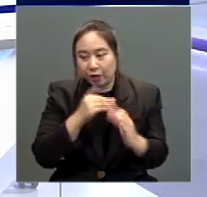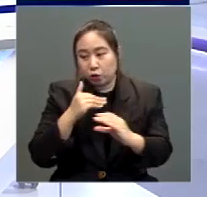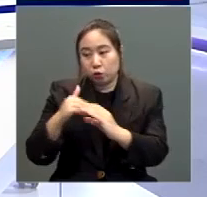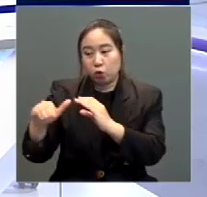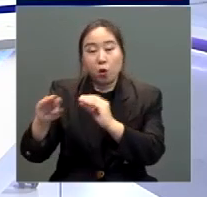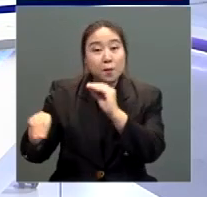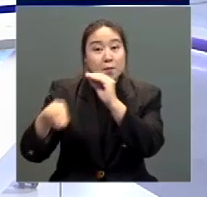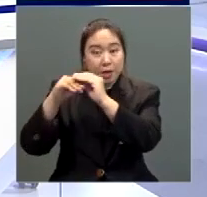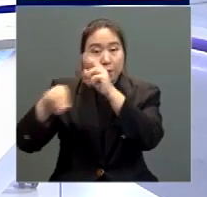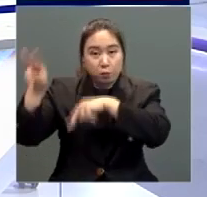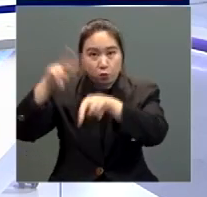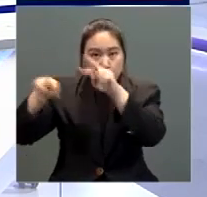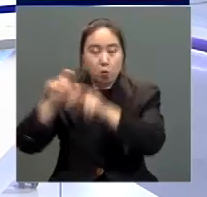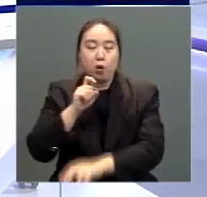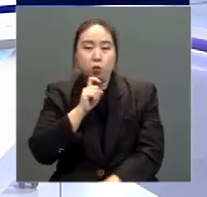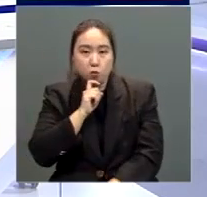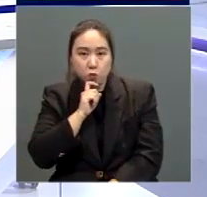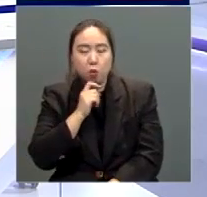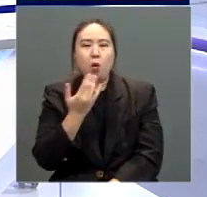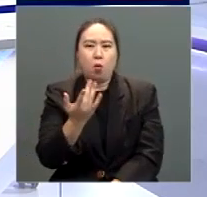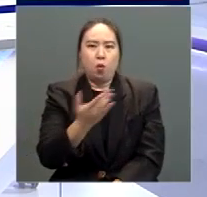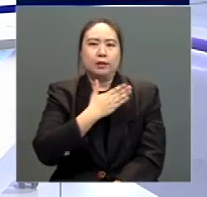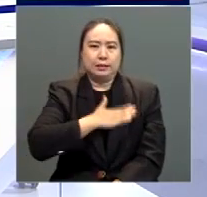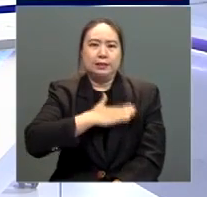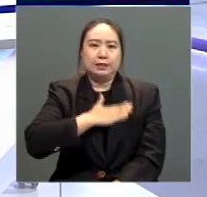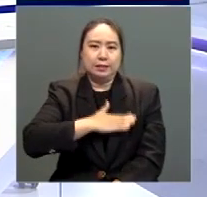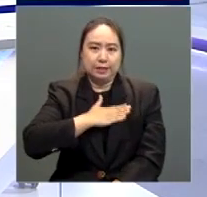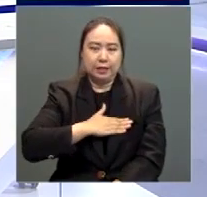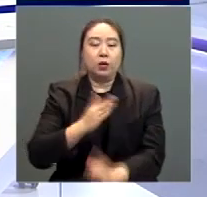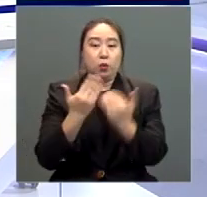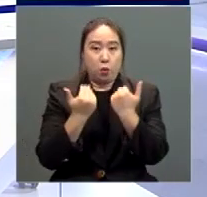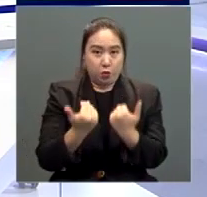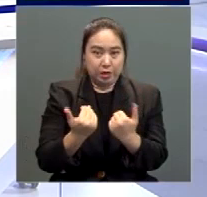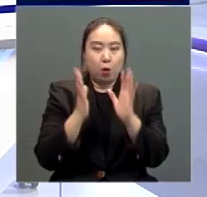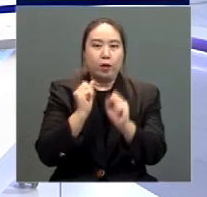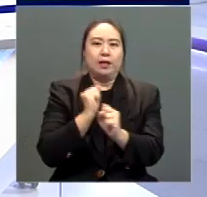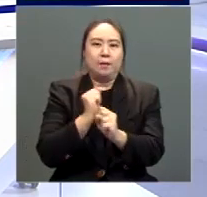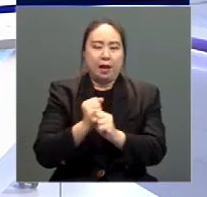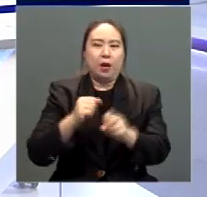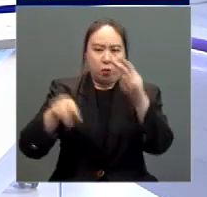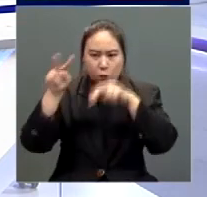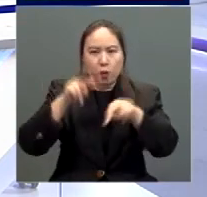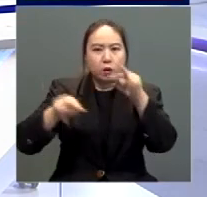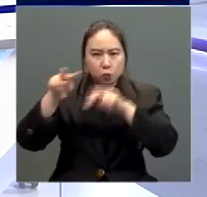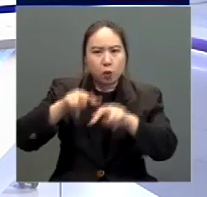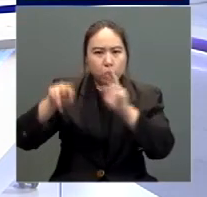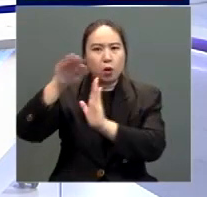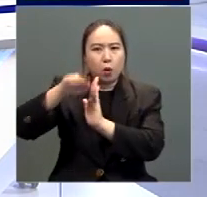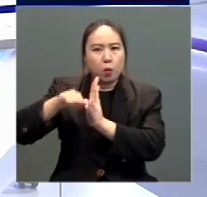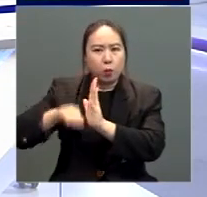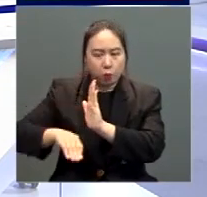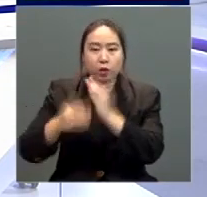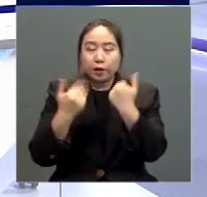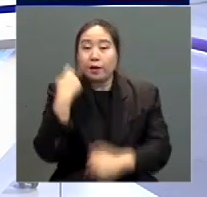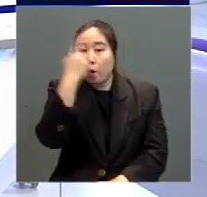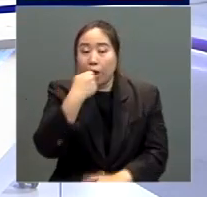ติมหรือว่าข้อมูลที่กรอกเข้าไปเพิ่มเติมอยู่ใจเย็นๆสักนิดนึงตอนนี้เจ้าหน้าที่ทยอยที่จะตรวจสอบอยู่ตอนนี้เนี่ยใครที่เป็นสี